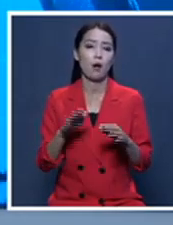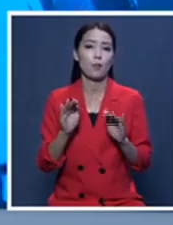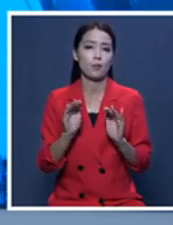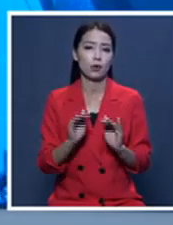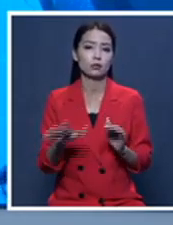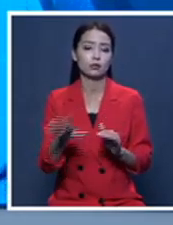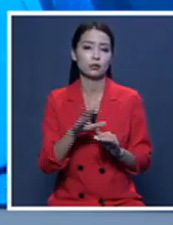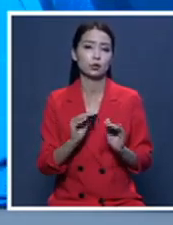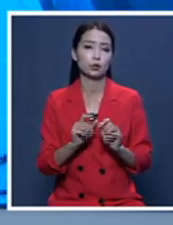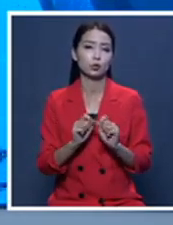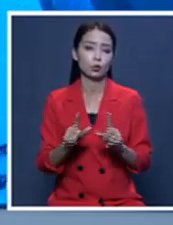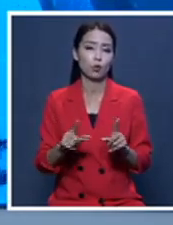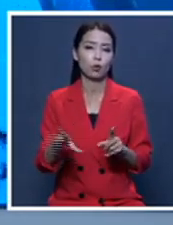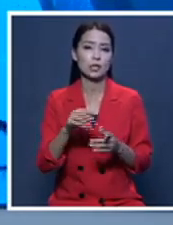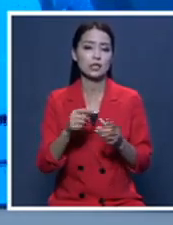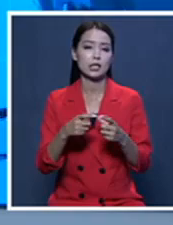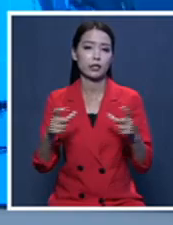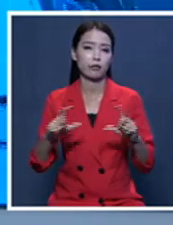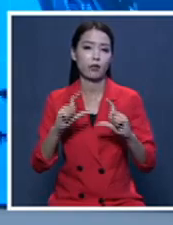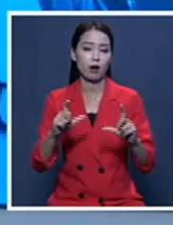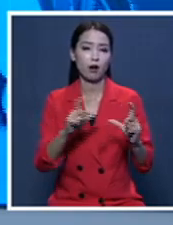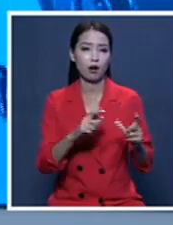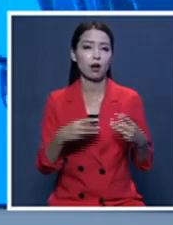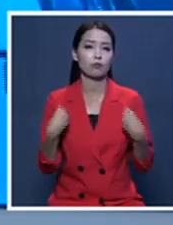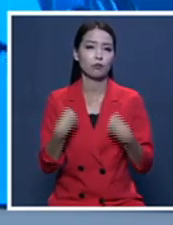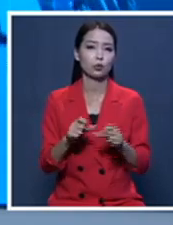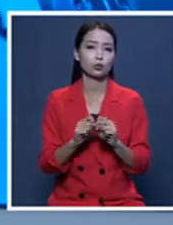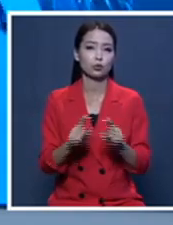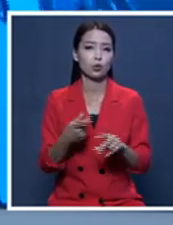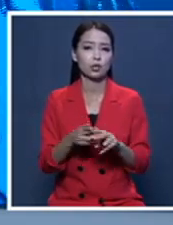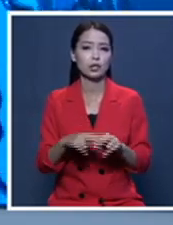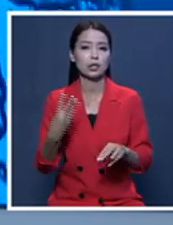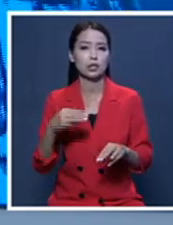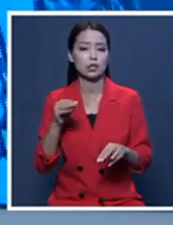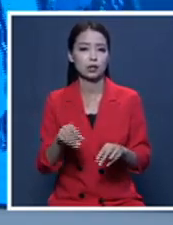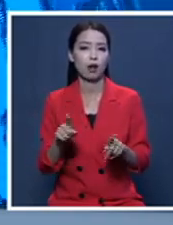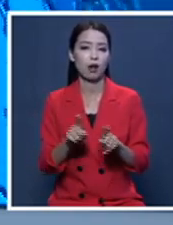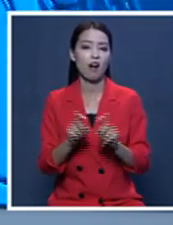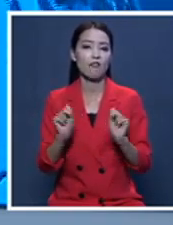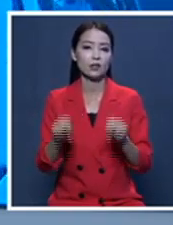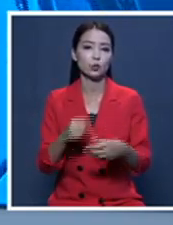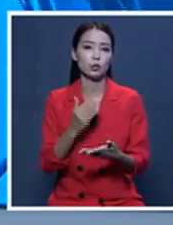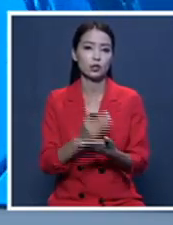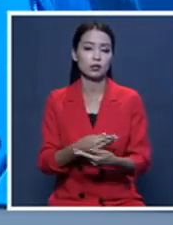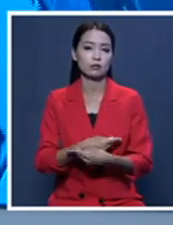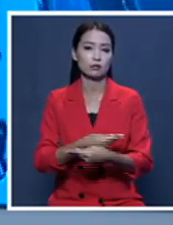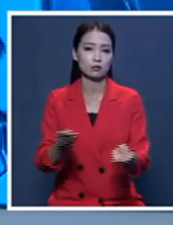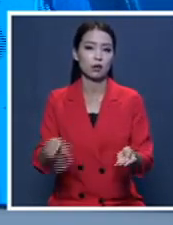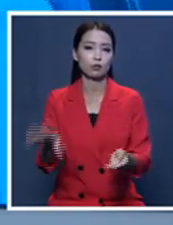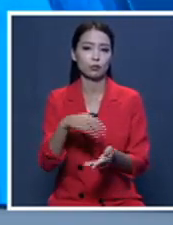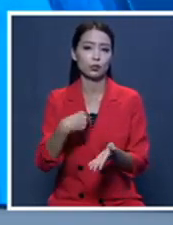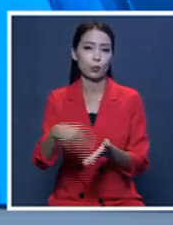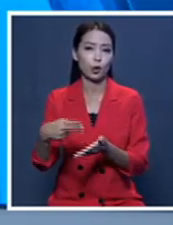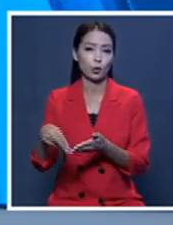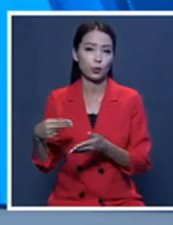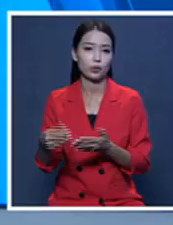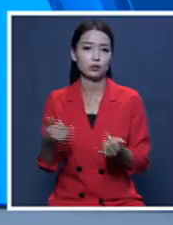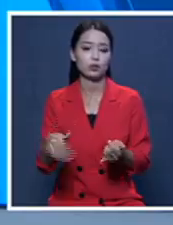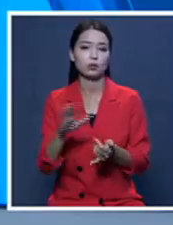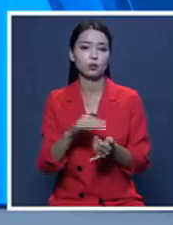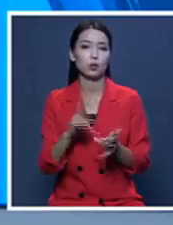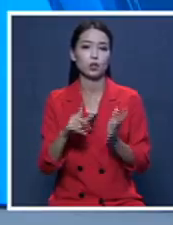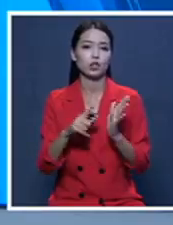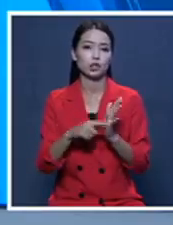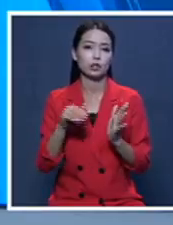сертификаттар таратылды. Олар белгілі дүкендерден 30 мың теңгенің тауарын алуға мүмкіндік береді. Елордада жалпы мұндай санатқа жататын